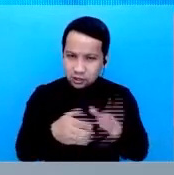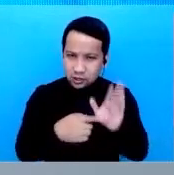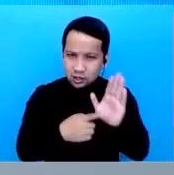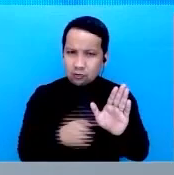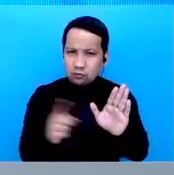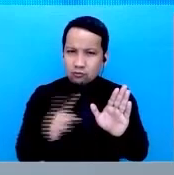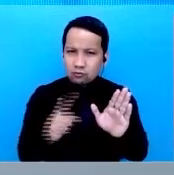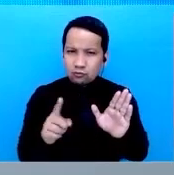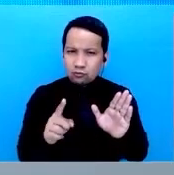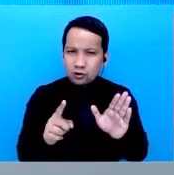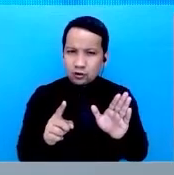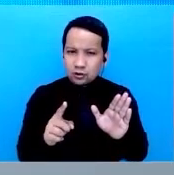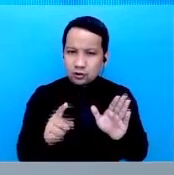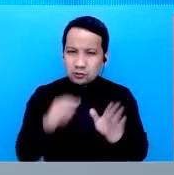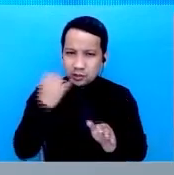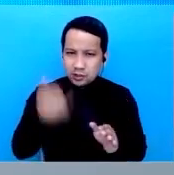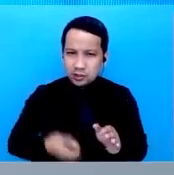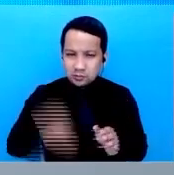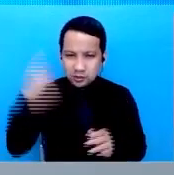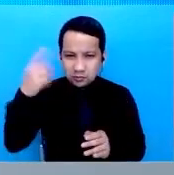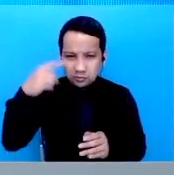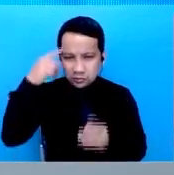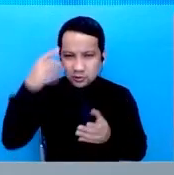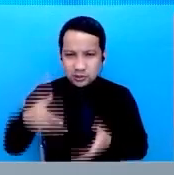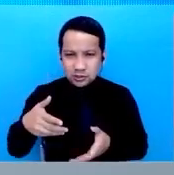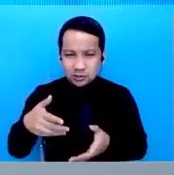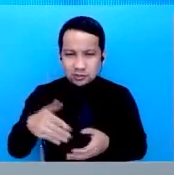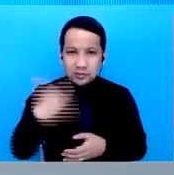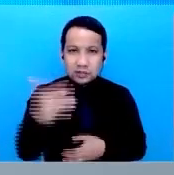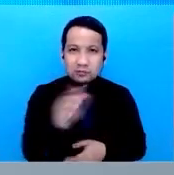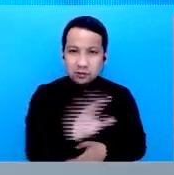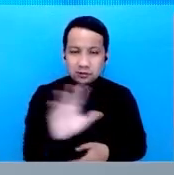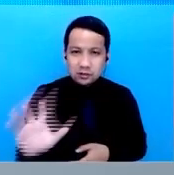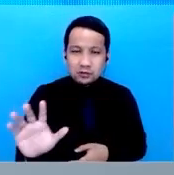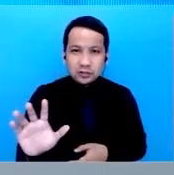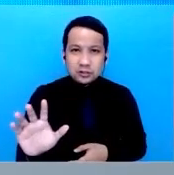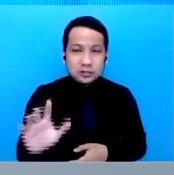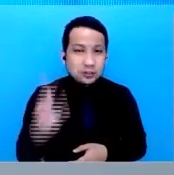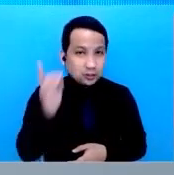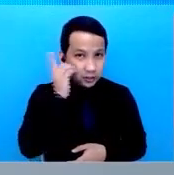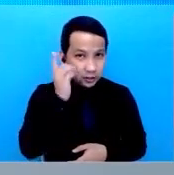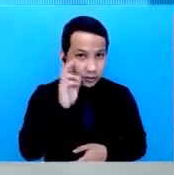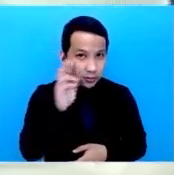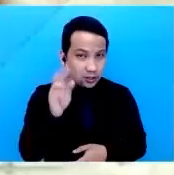mga imbitadong politiko. Nasa frontline ng balitang yan, si Dale De Vera.